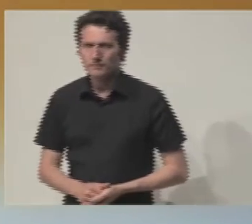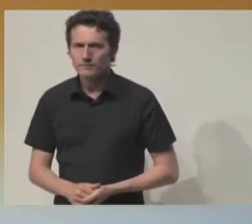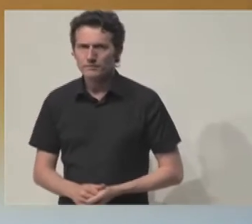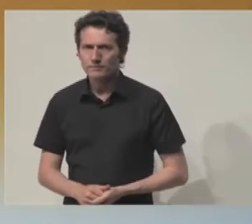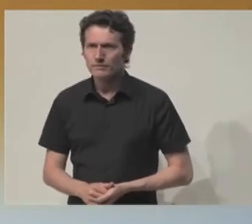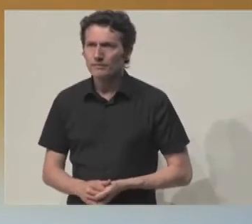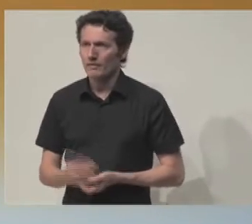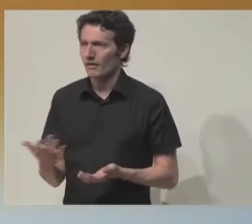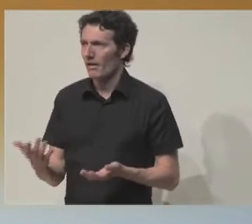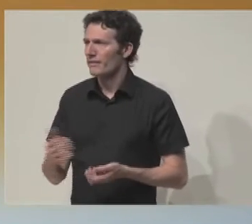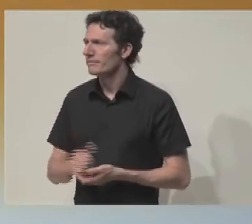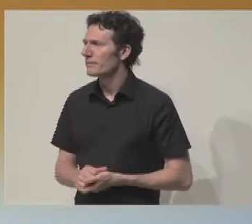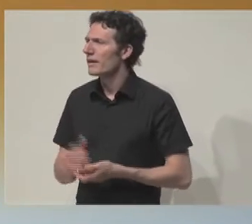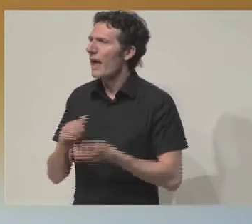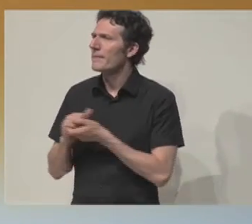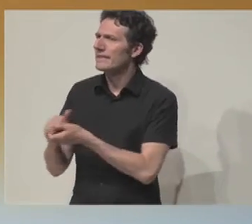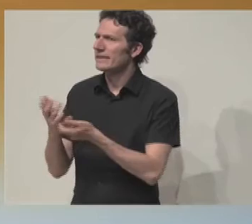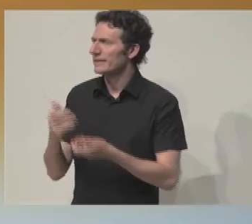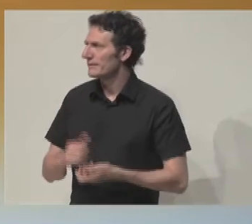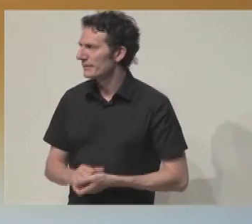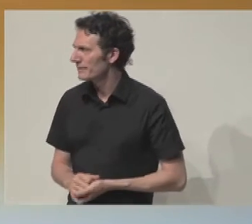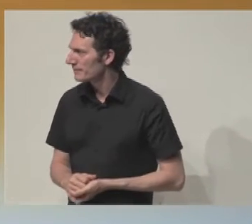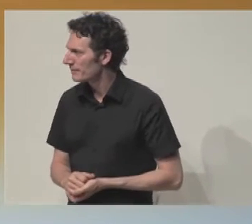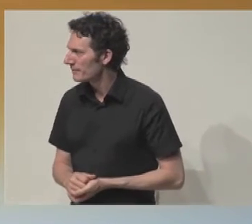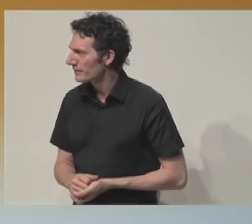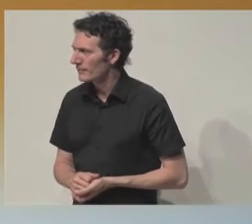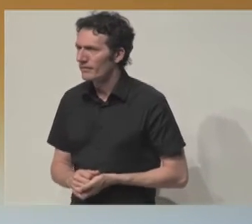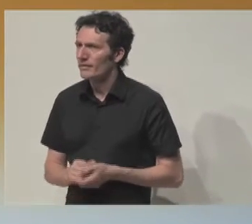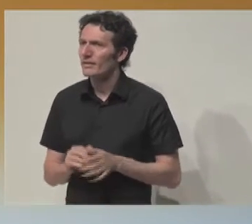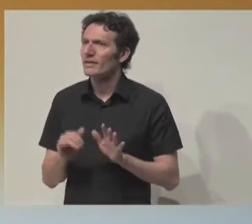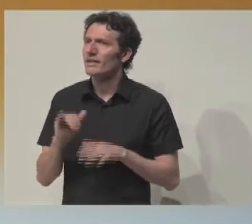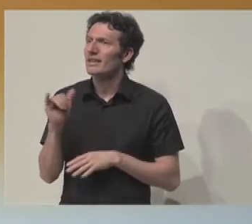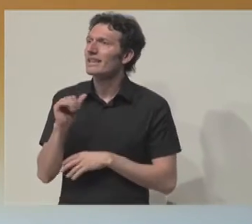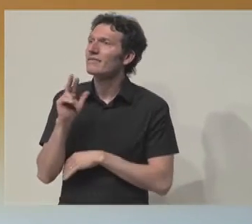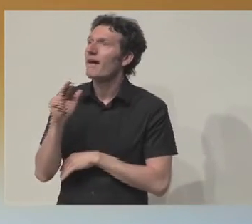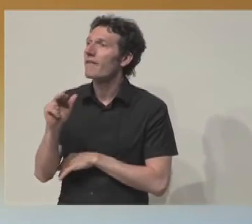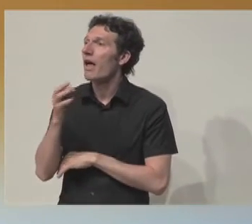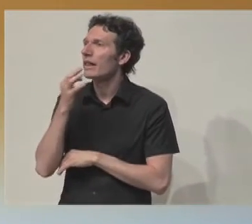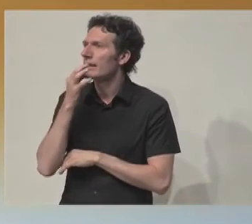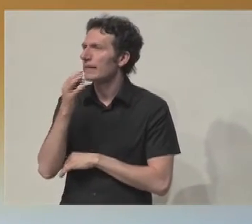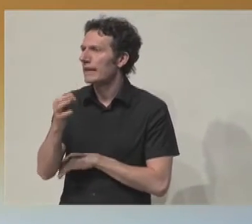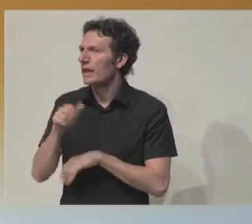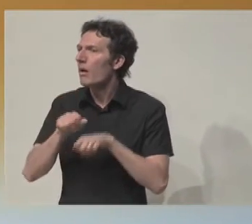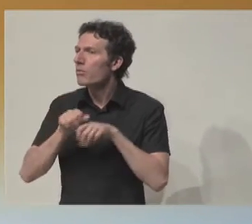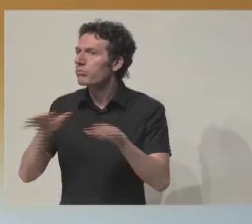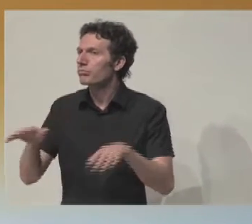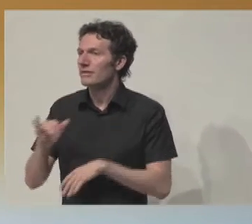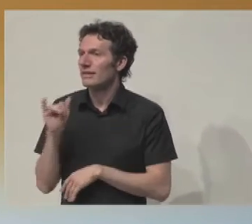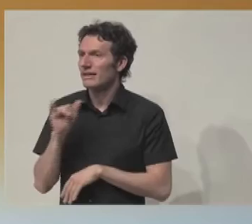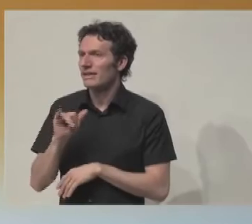et mes amis qui va le dire qui